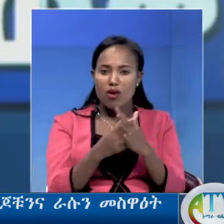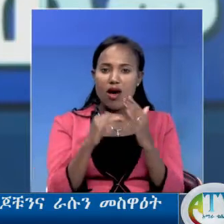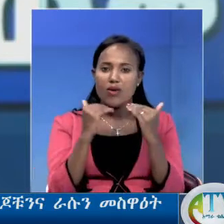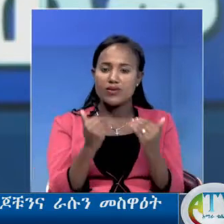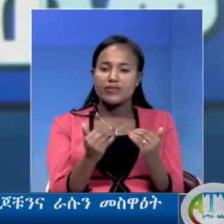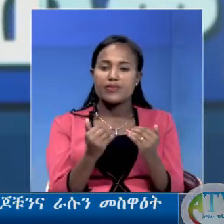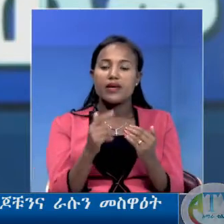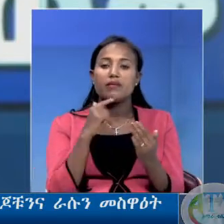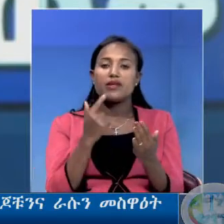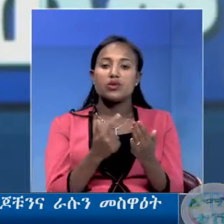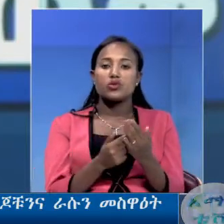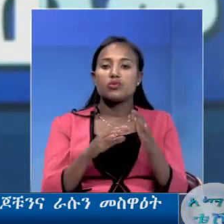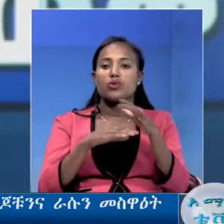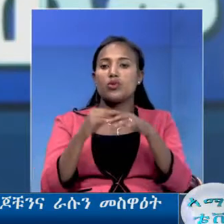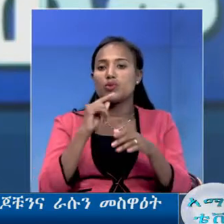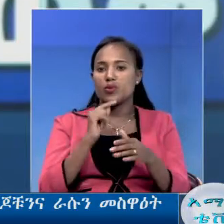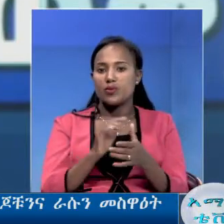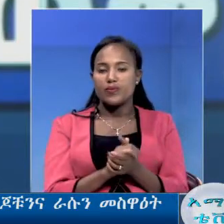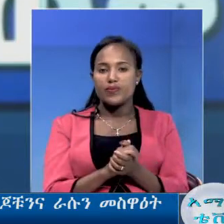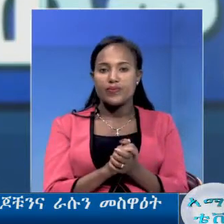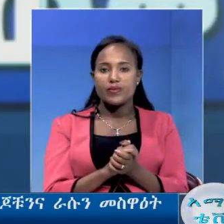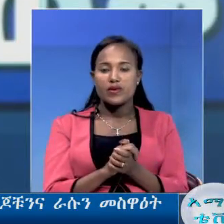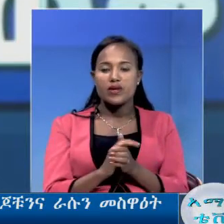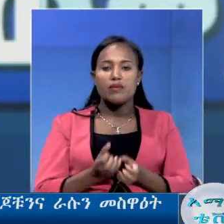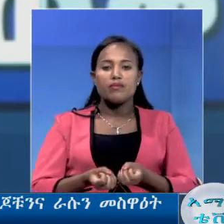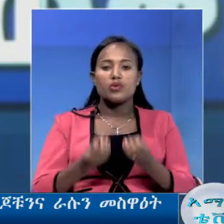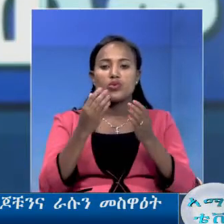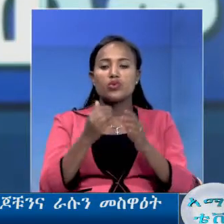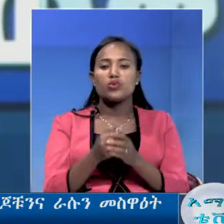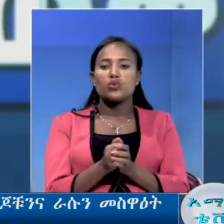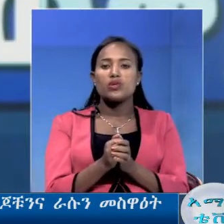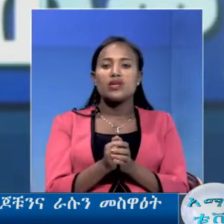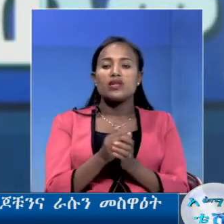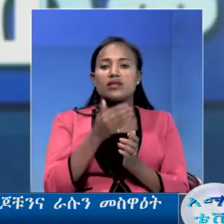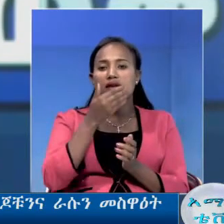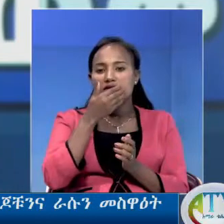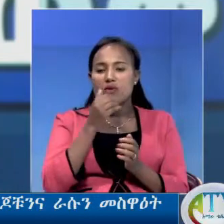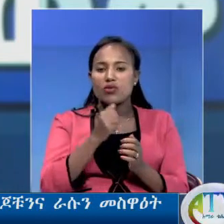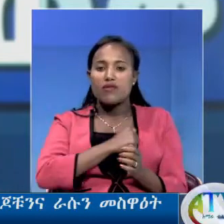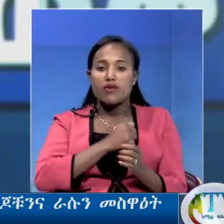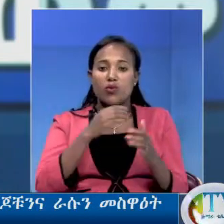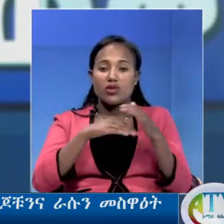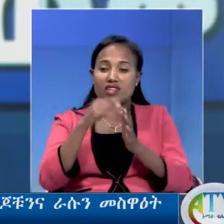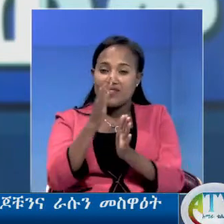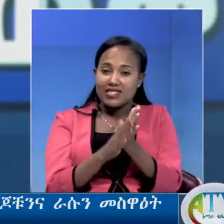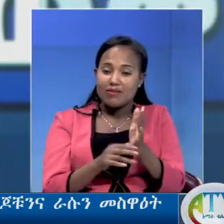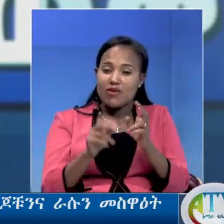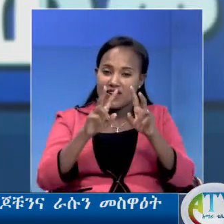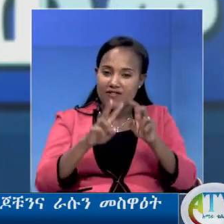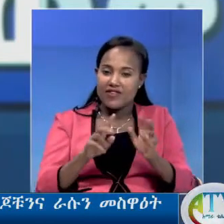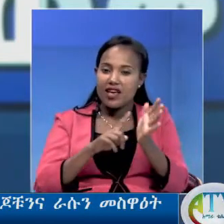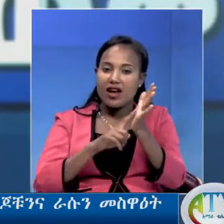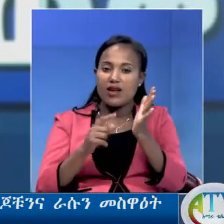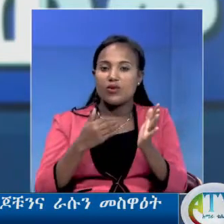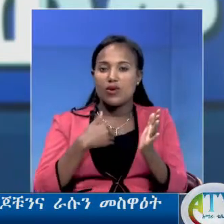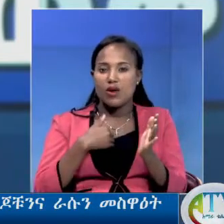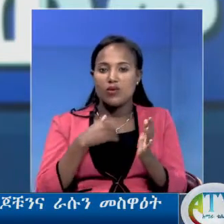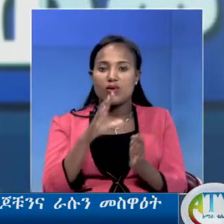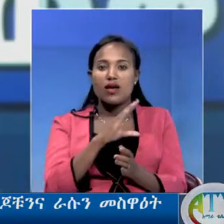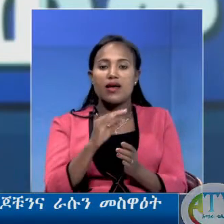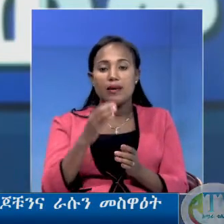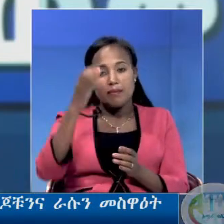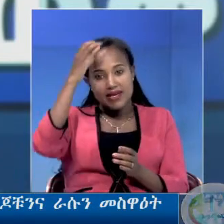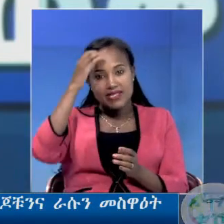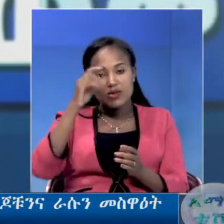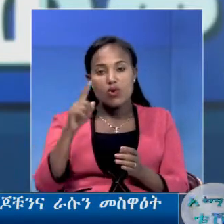አሁንም መረጃዎችም እየወጡ ነው። ብዙ ተጋሩ ደፍረው ወጥተው የተፈጸመው ግፍ ያጋለጡ ነው ያሉትና